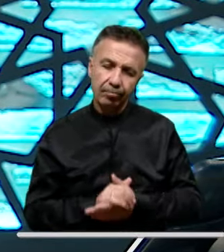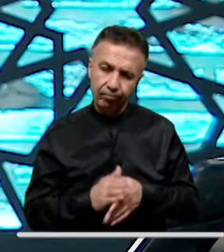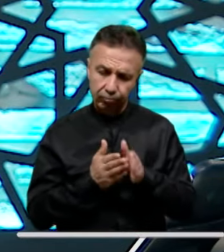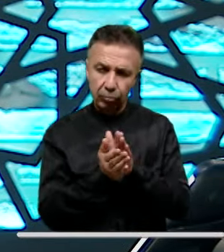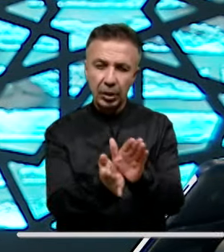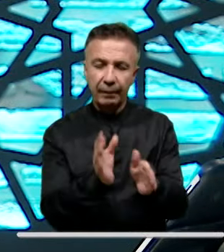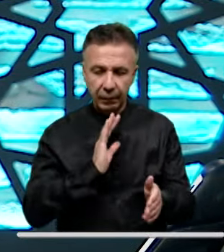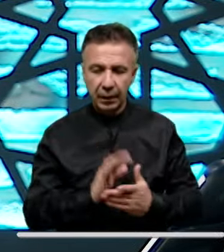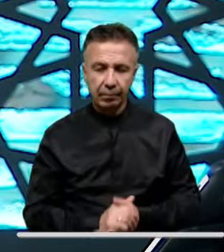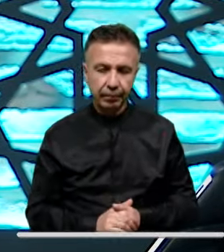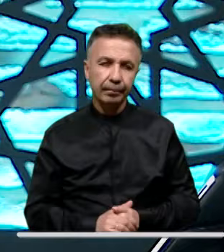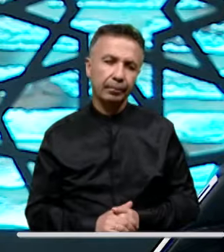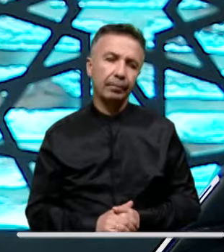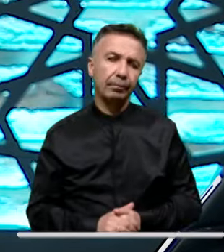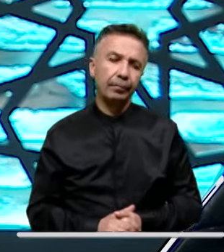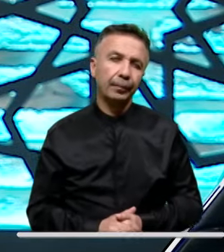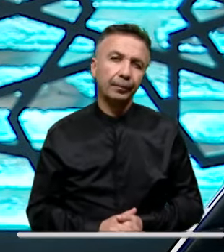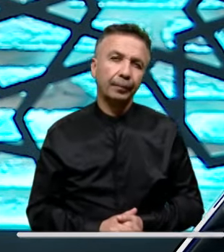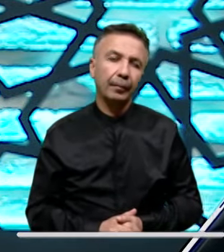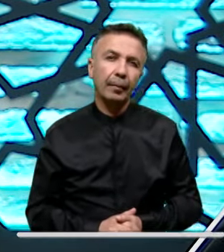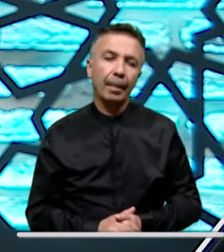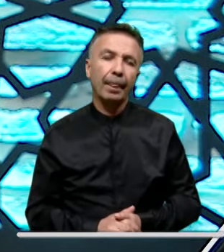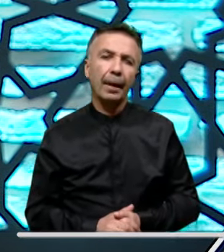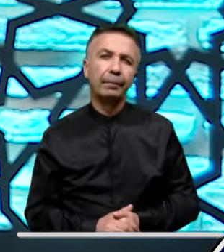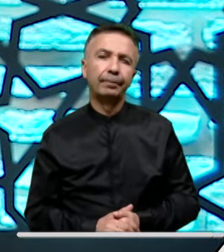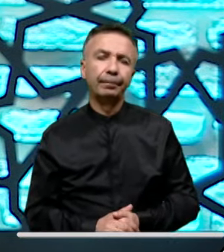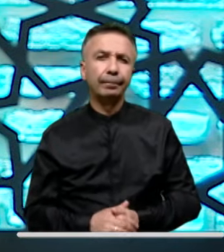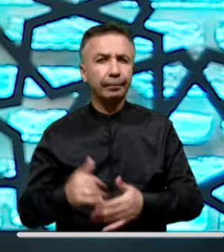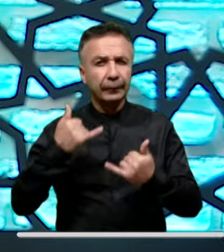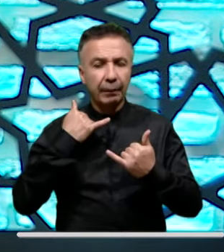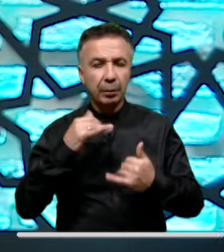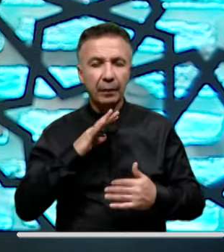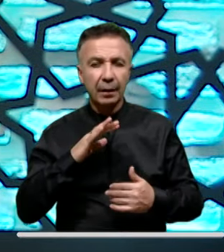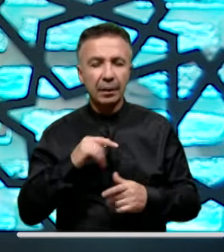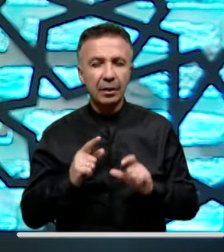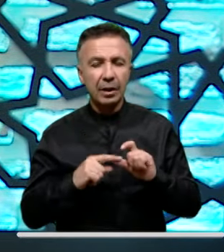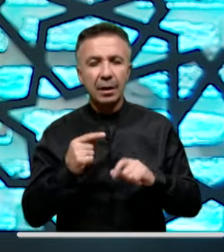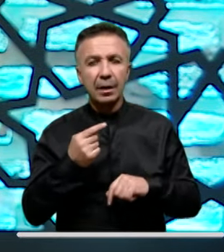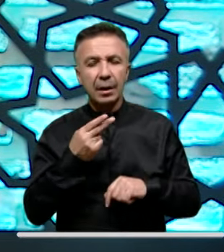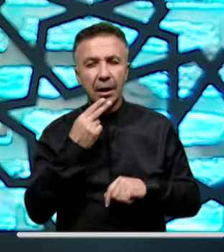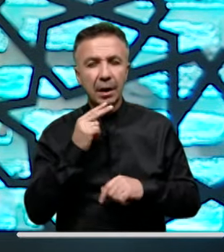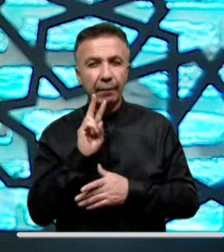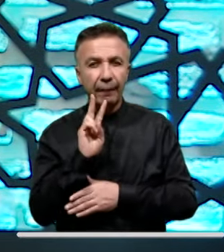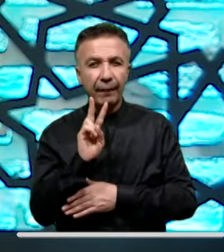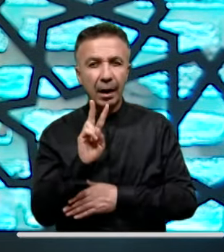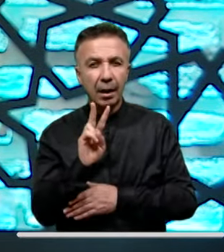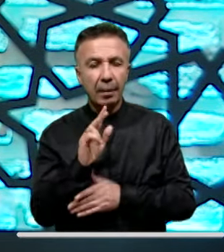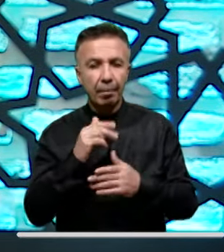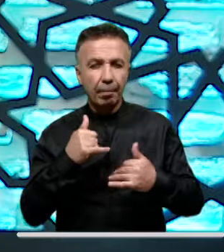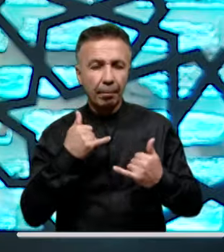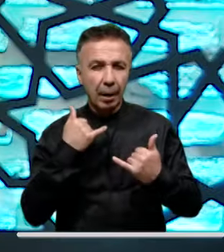var kesinlikle. Peki. Teşekkür ederiz hocam. Bir telefonumuz daha var. Sakine Hanım Van'dan telefon attığımızda.